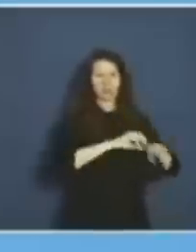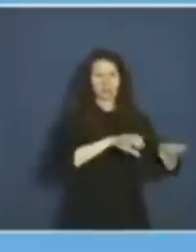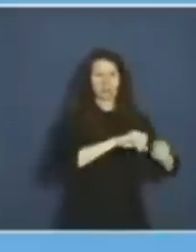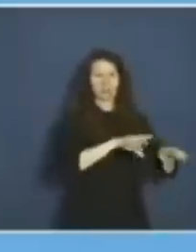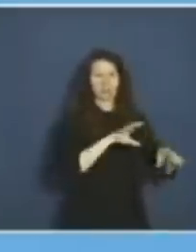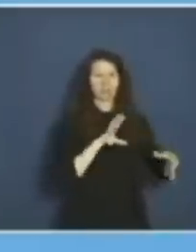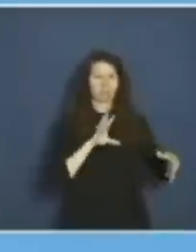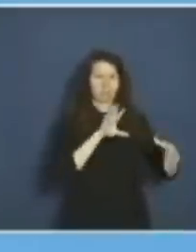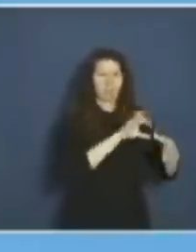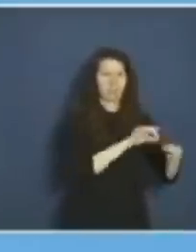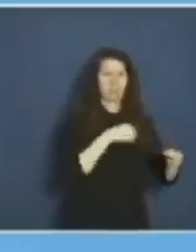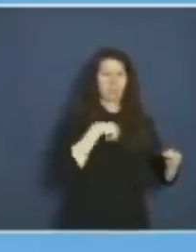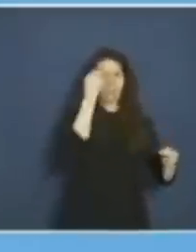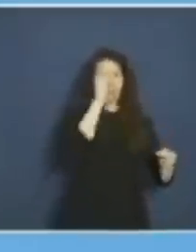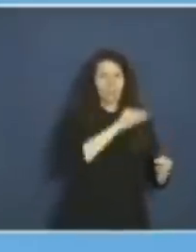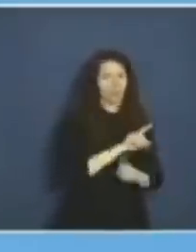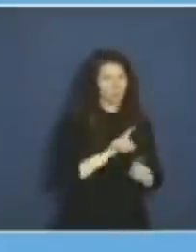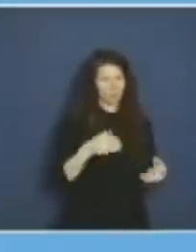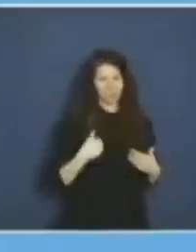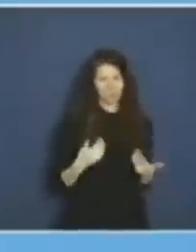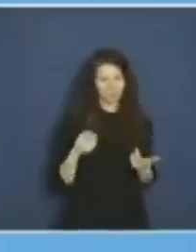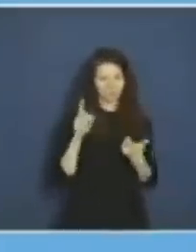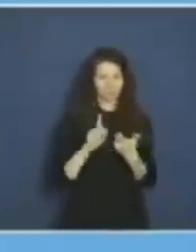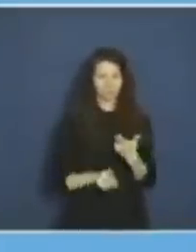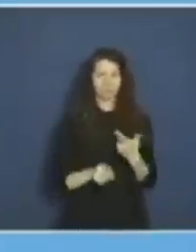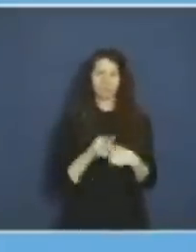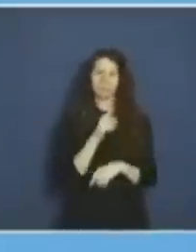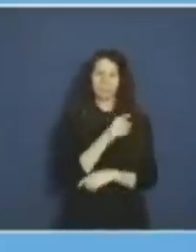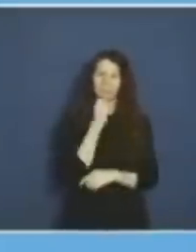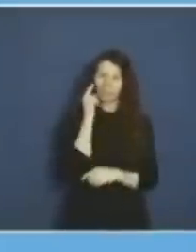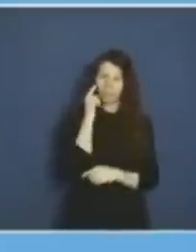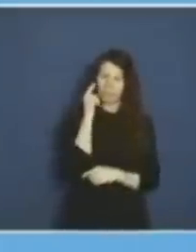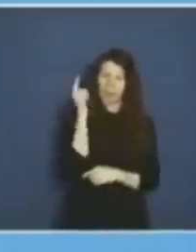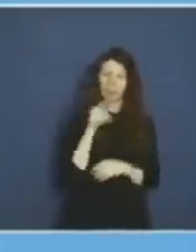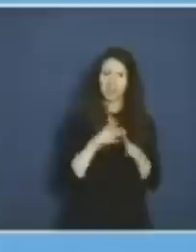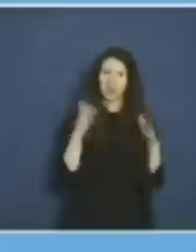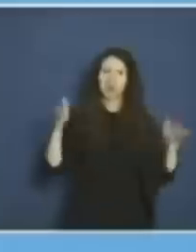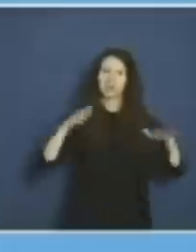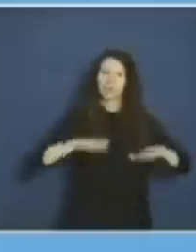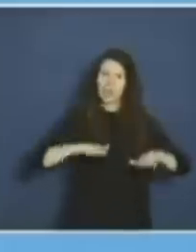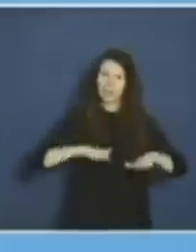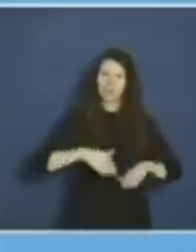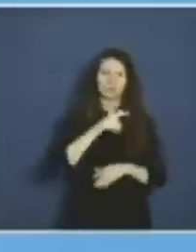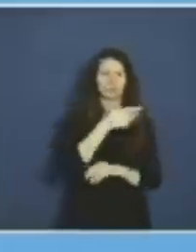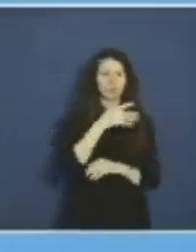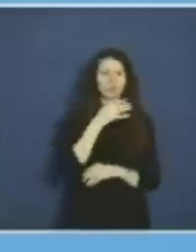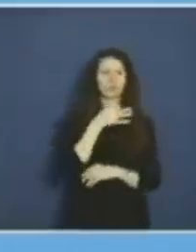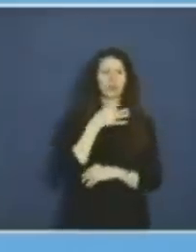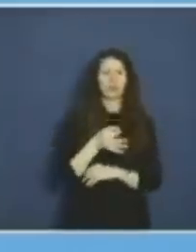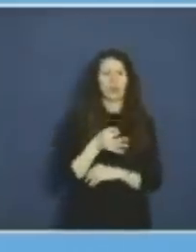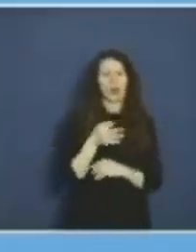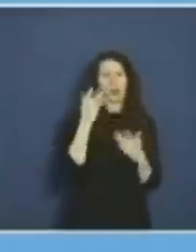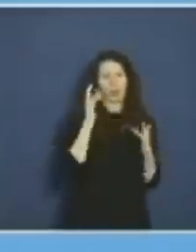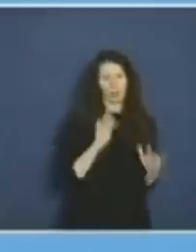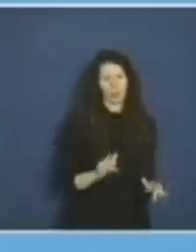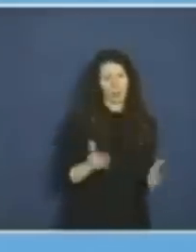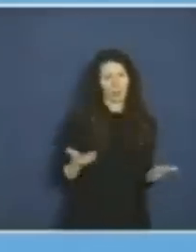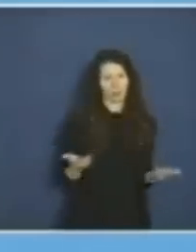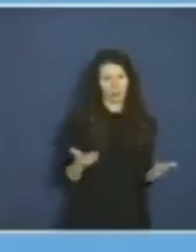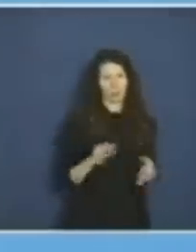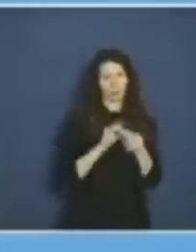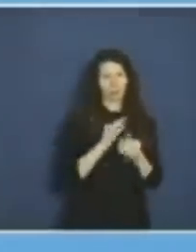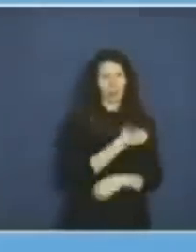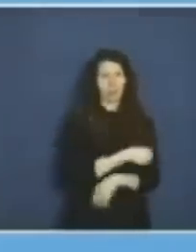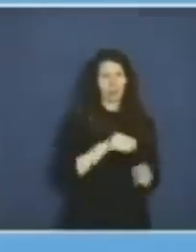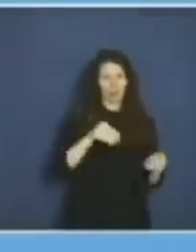aber grundsätzlich ist es so, Sie wissen, es gab in Großbritannien eine Notfallzulassung der Impfstoffe.